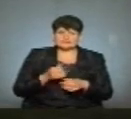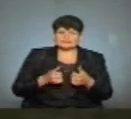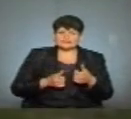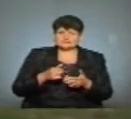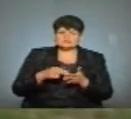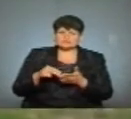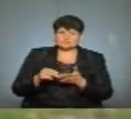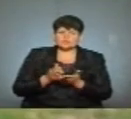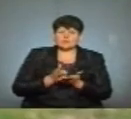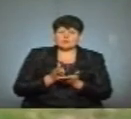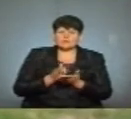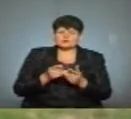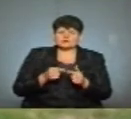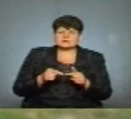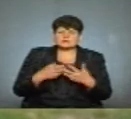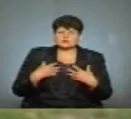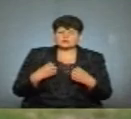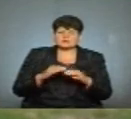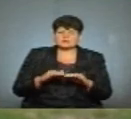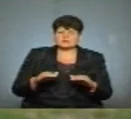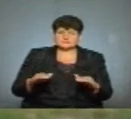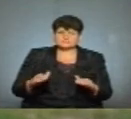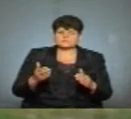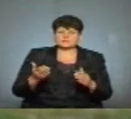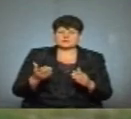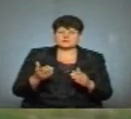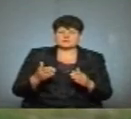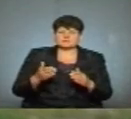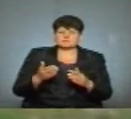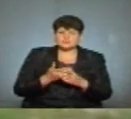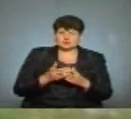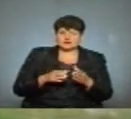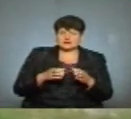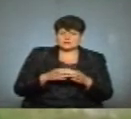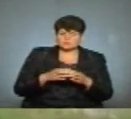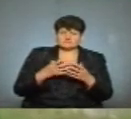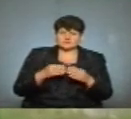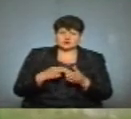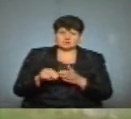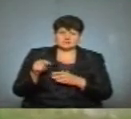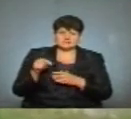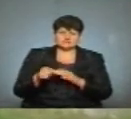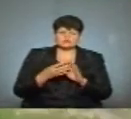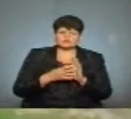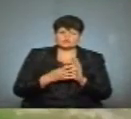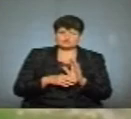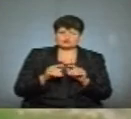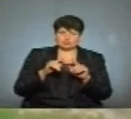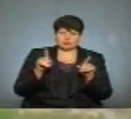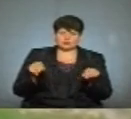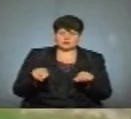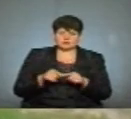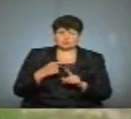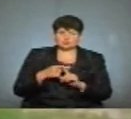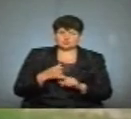на закупівлю послуг з організації оздоровлення та відпочинку дітей пільгових категорій. А саме ми цього року вже закупили 1090 путівок, плюс